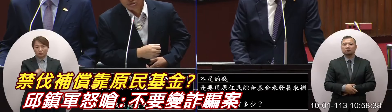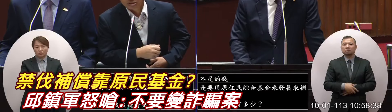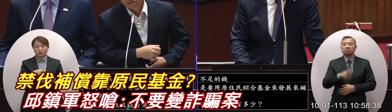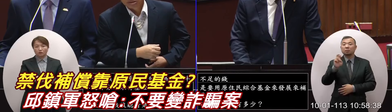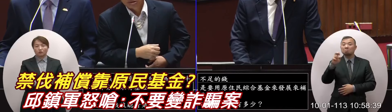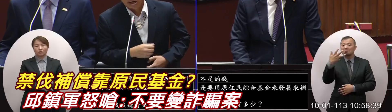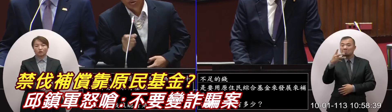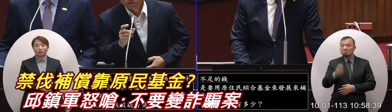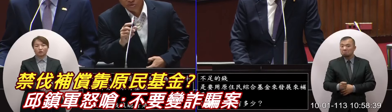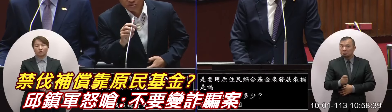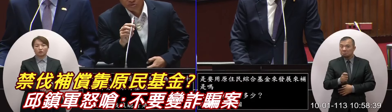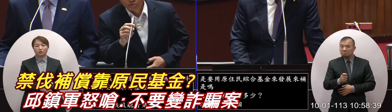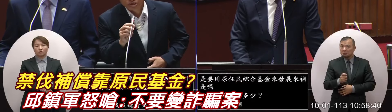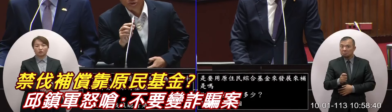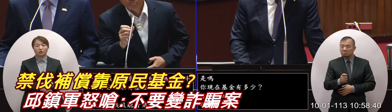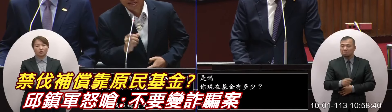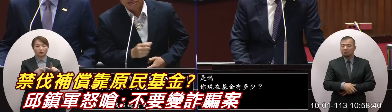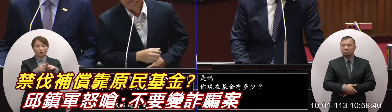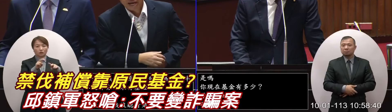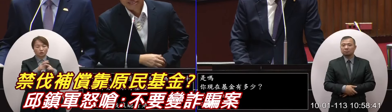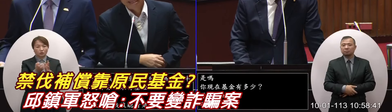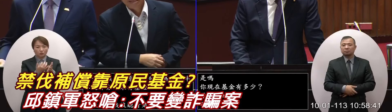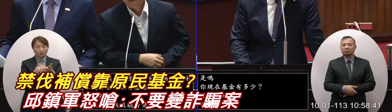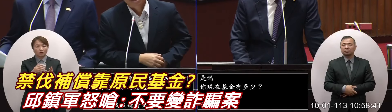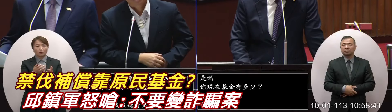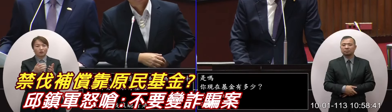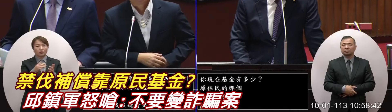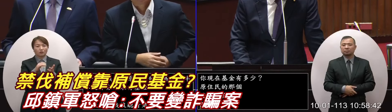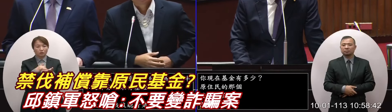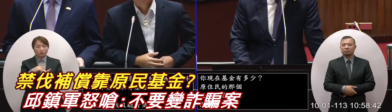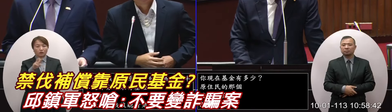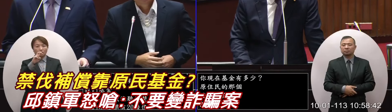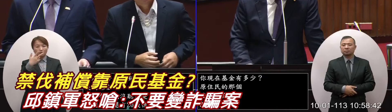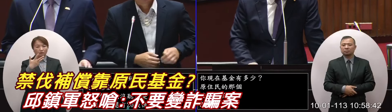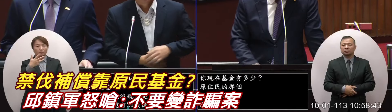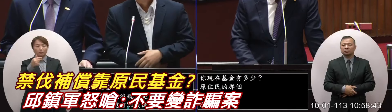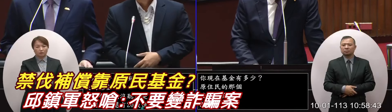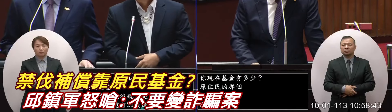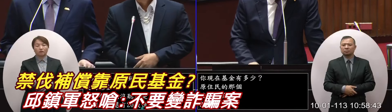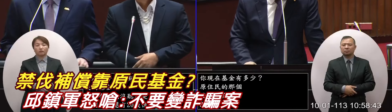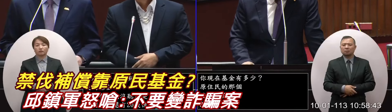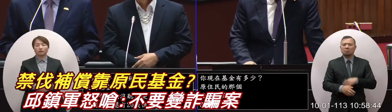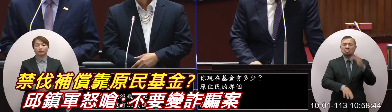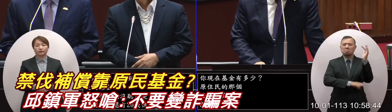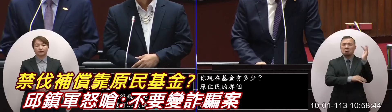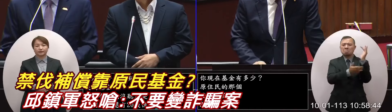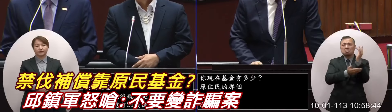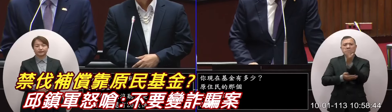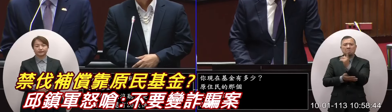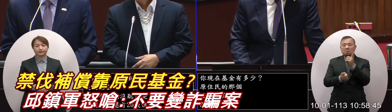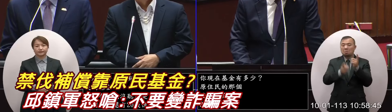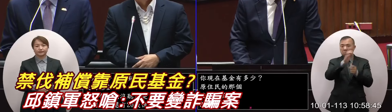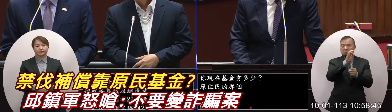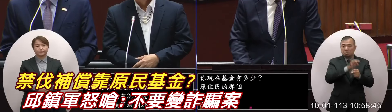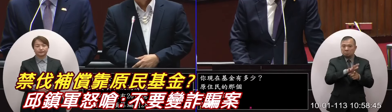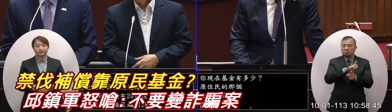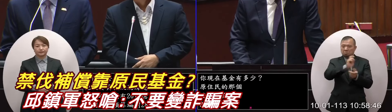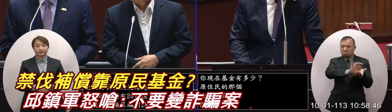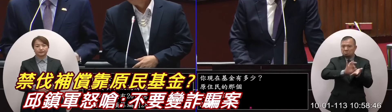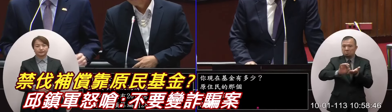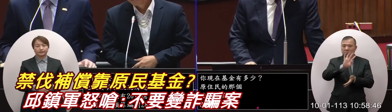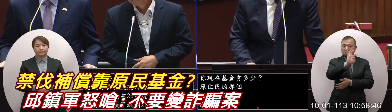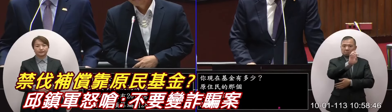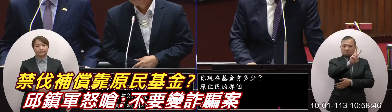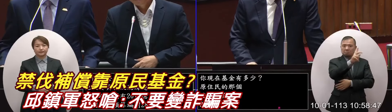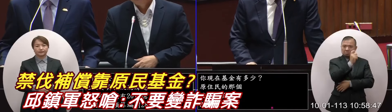亿是吗？ 我们公务预算编列28亿。 那你进法 禁发补偿条例就要42亿嘛，啊、哦，那